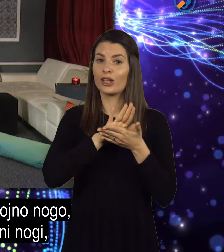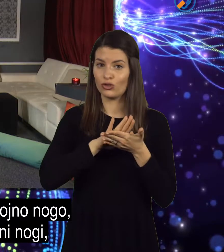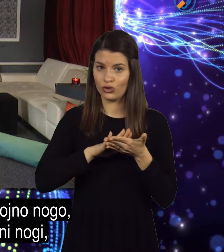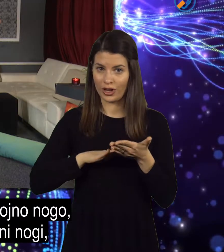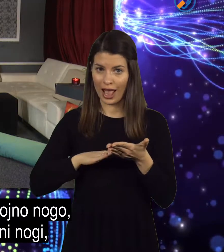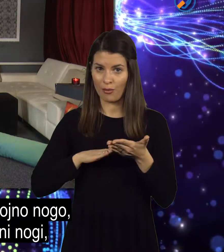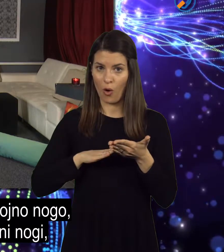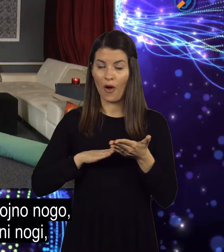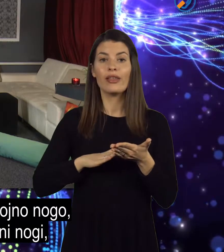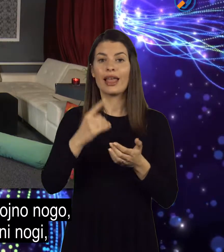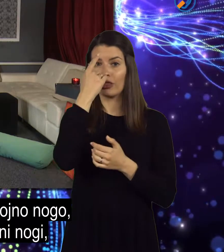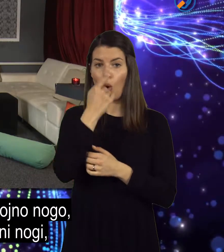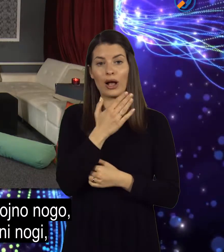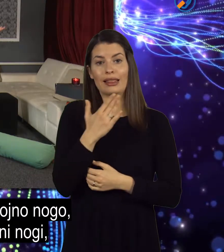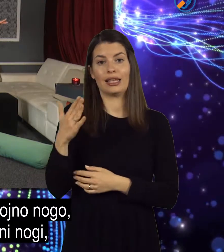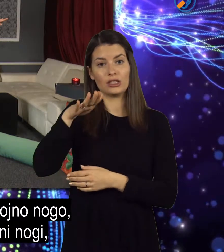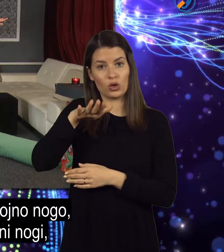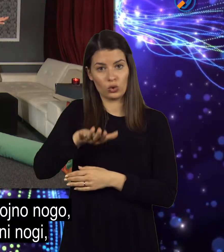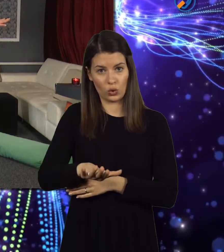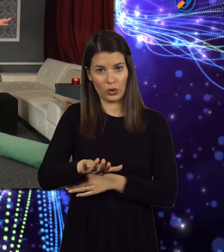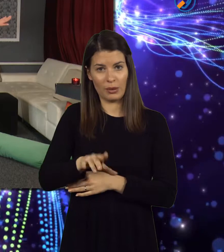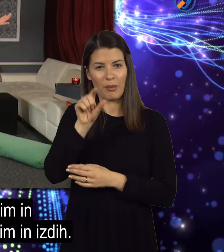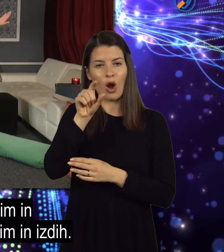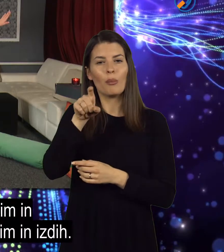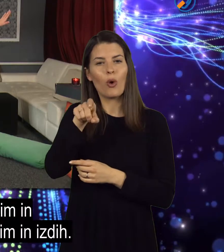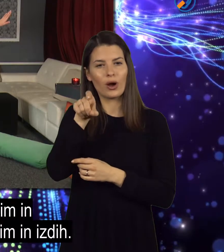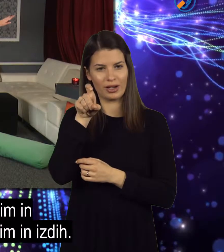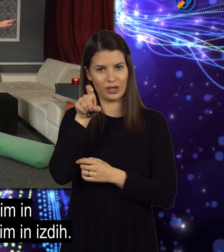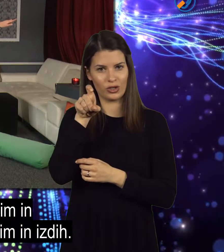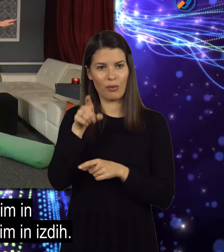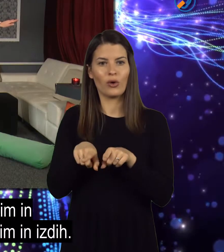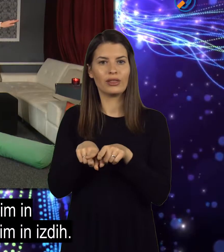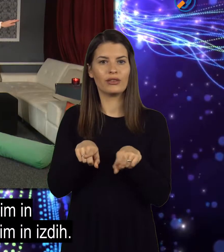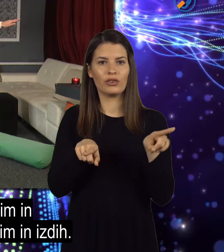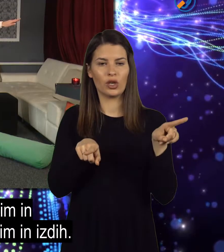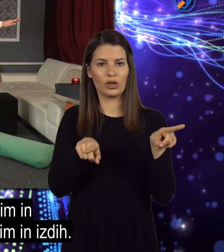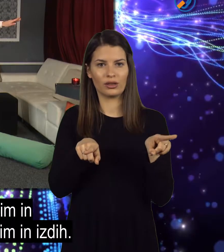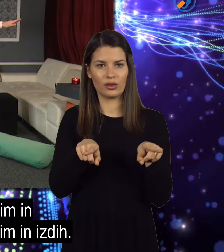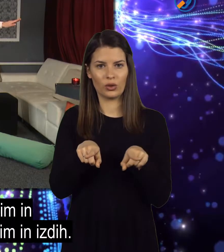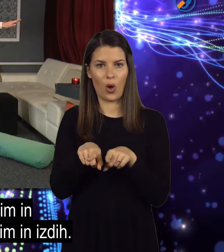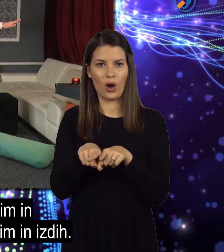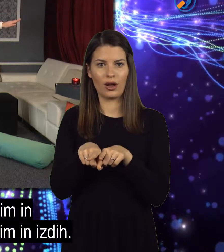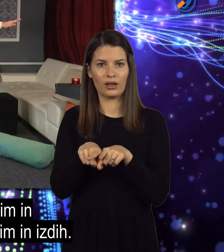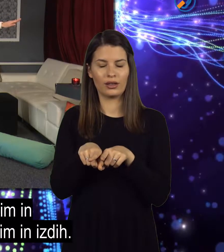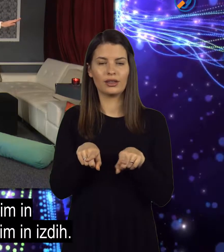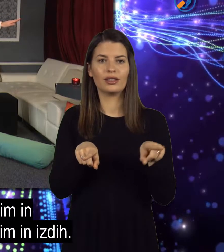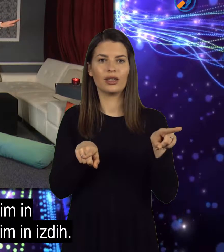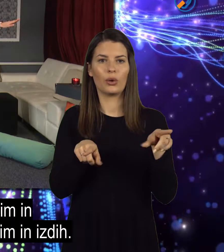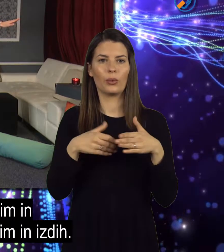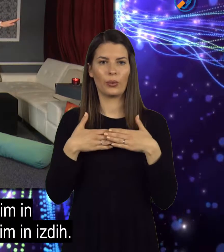začneva stojimo na desni nogi, rahlo pokrčim in dvignem in